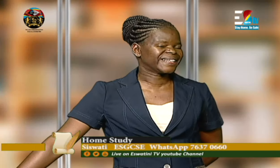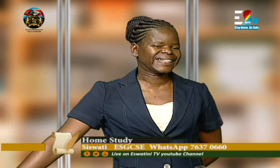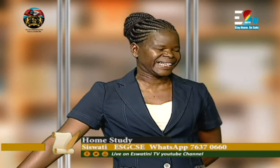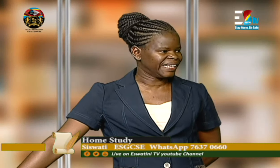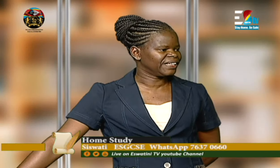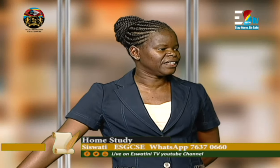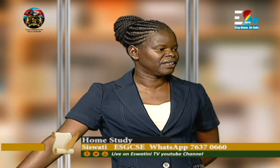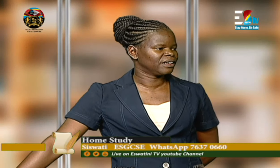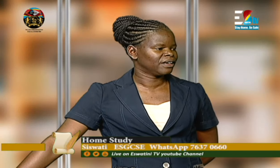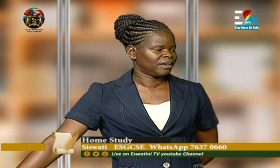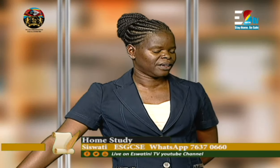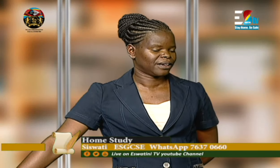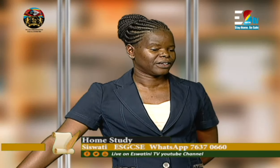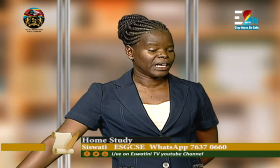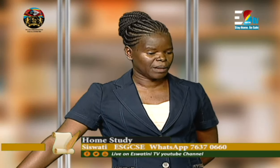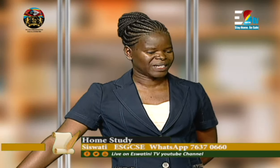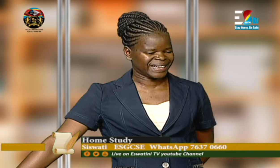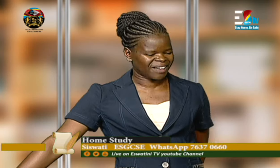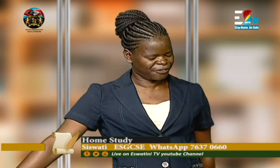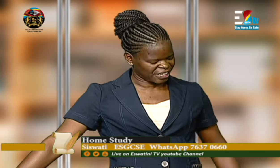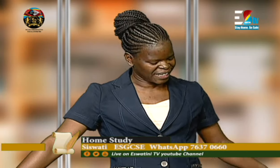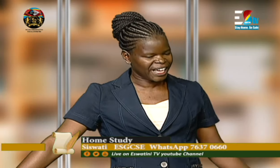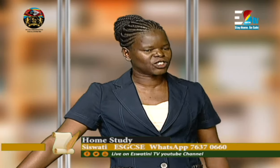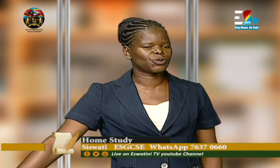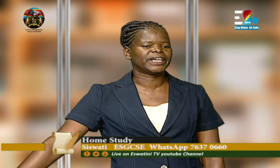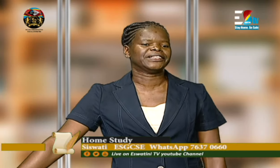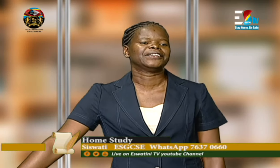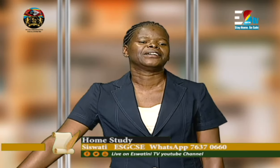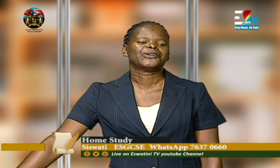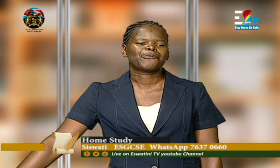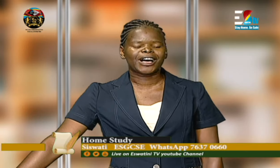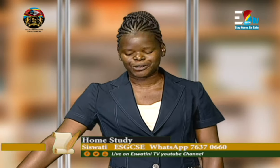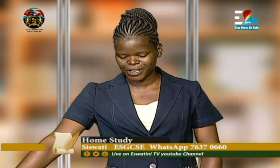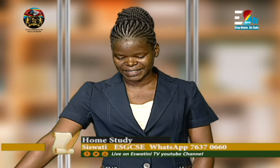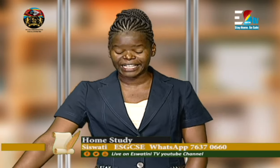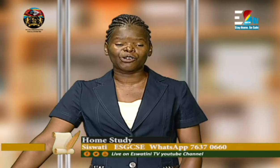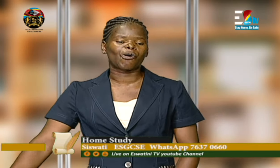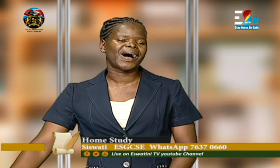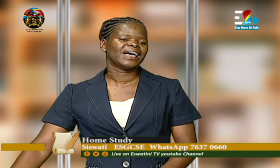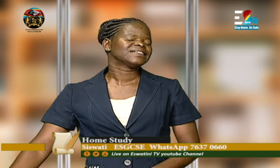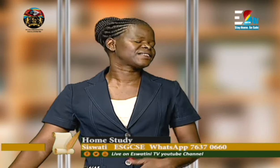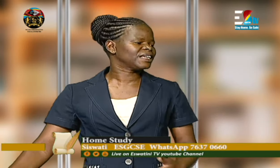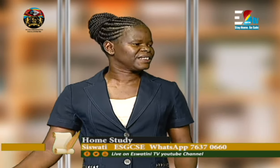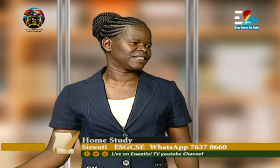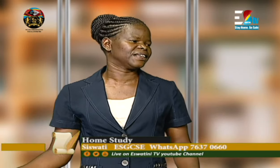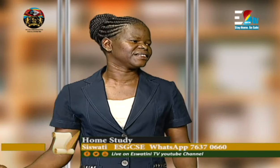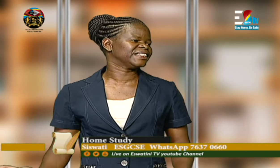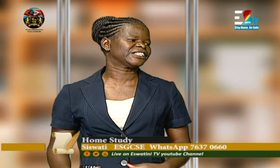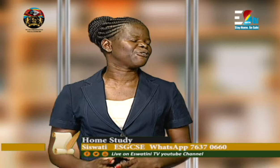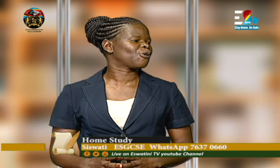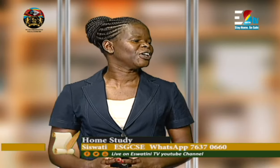Yebo, asikagcili. Yebo, asikafiki lectuleni kwaso lesendo ngoba